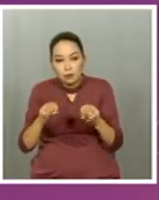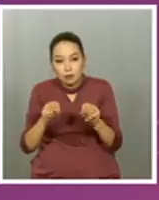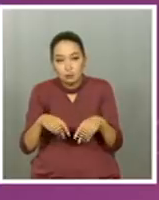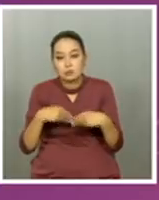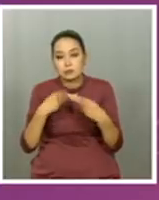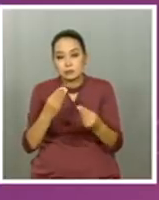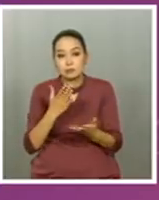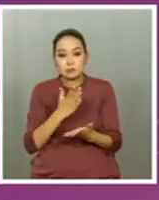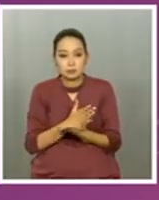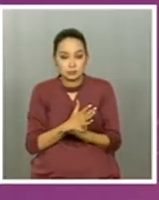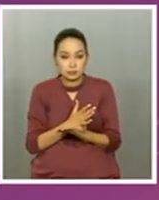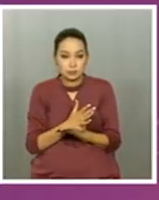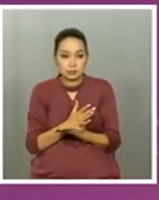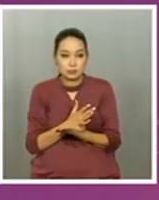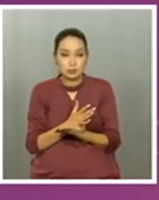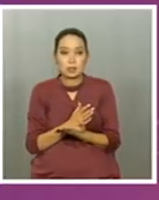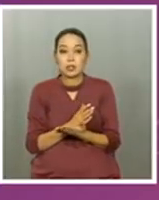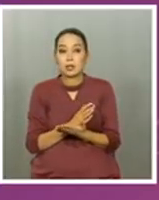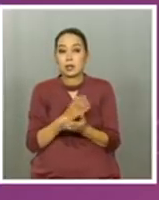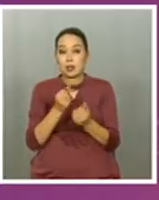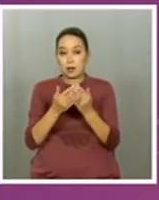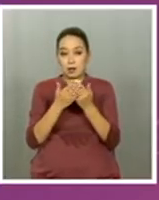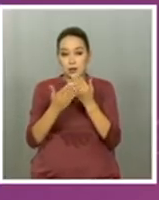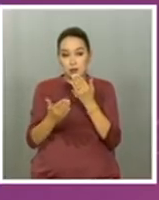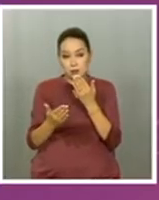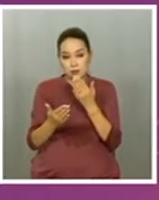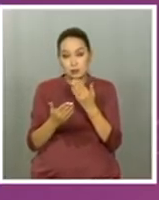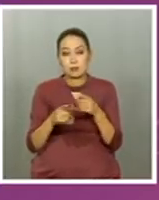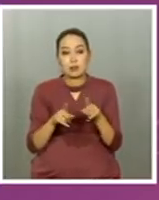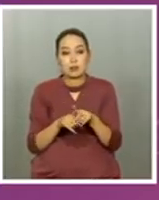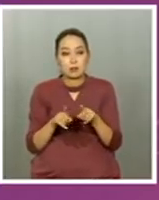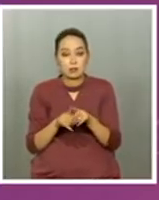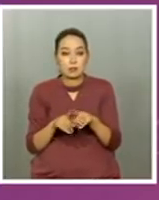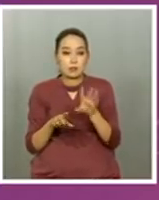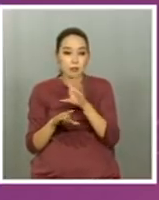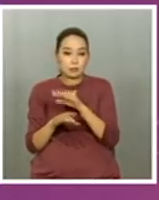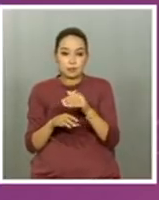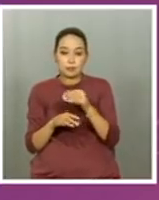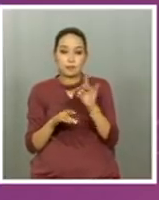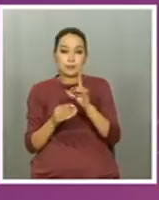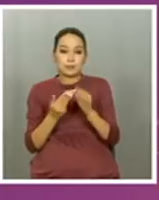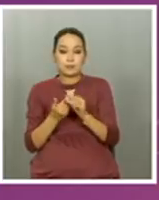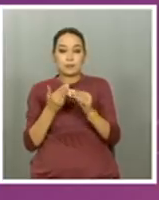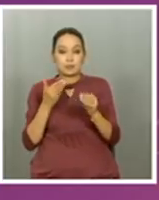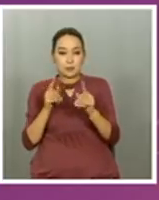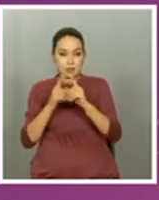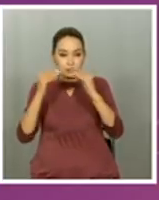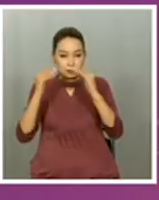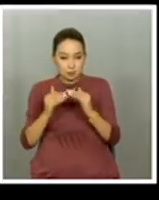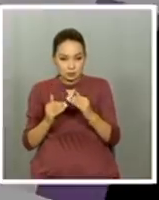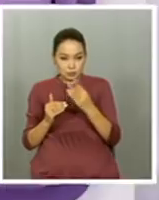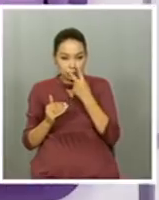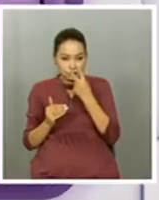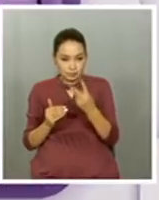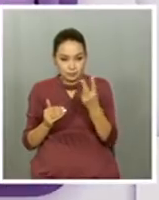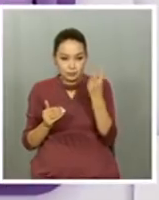сөз. Арақашықтық төмен болса, таралған дифракция болып, арақашықтық төмендеген сайын күшейе